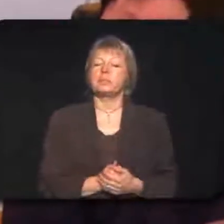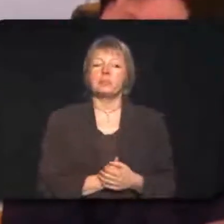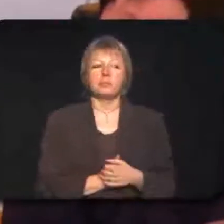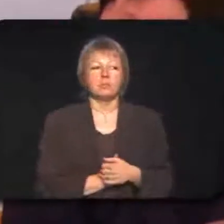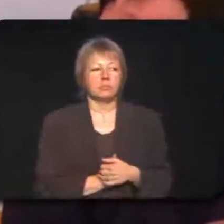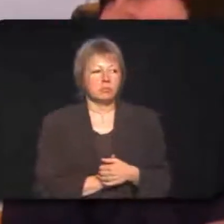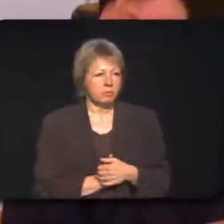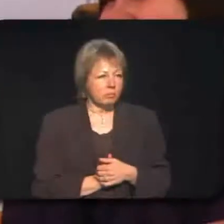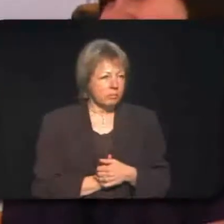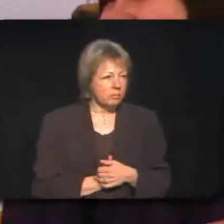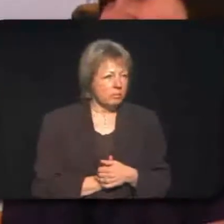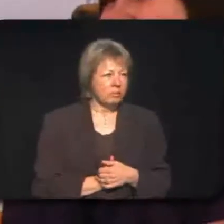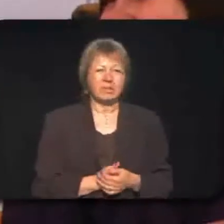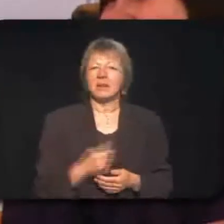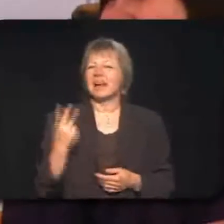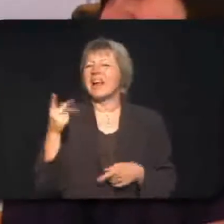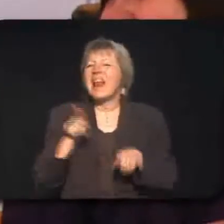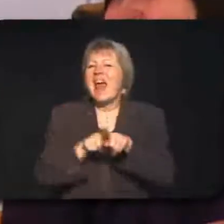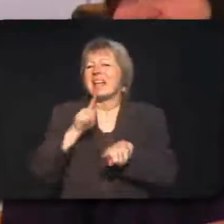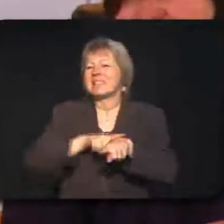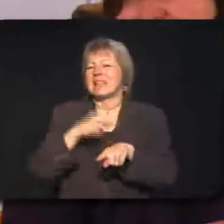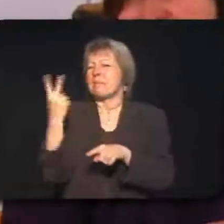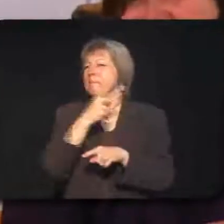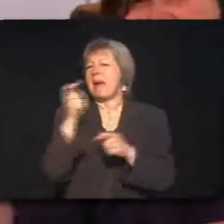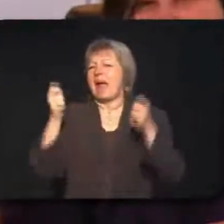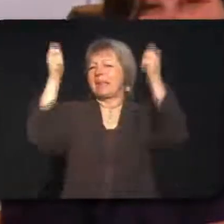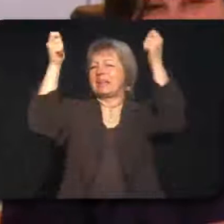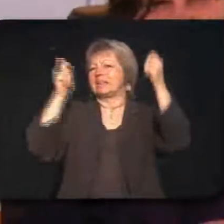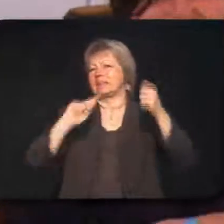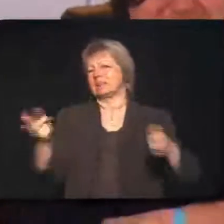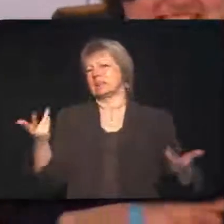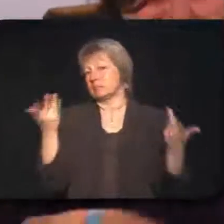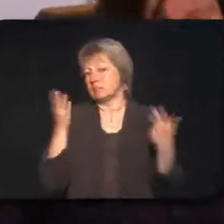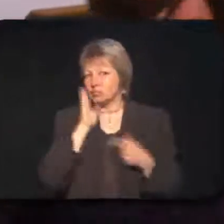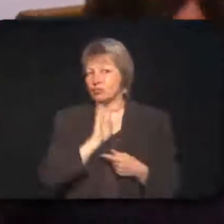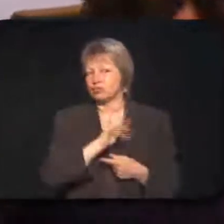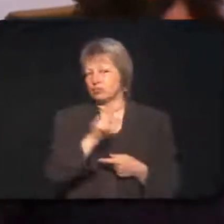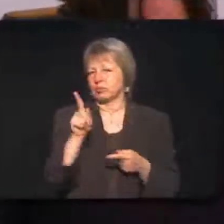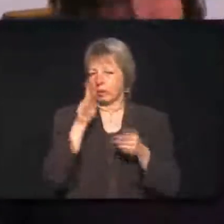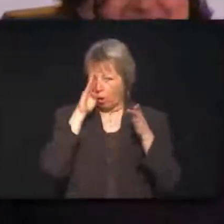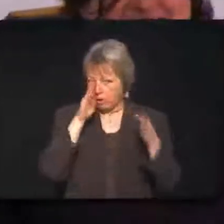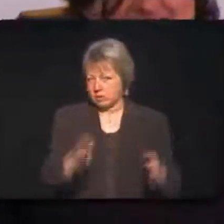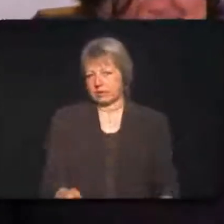nein beides gleichzeitig nicht Leute Konzentration